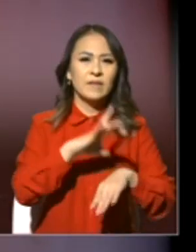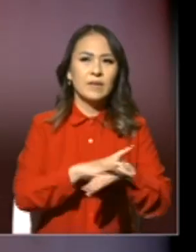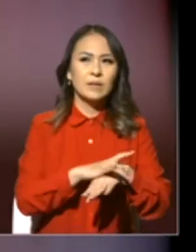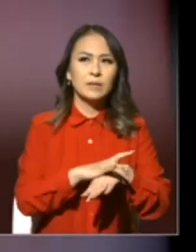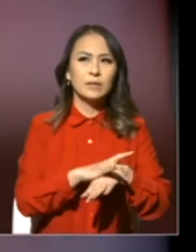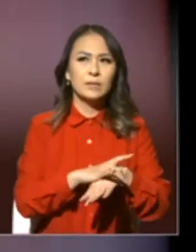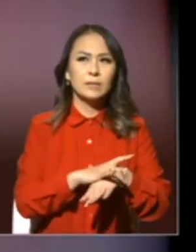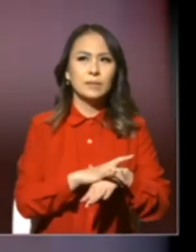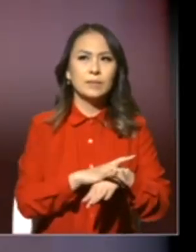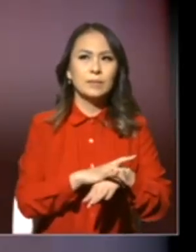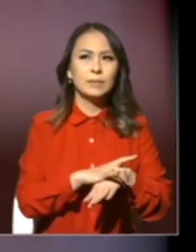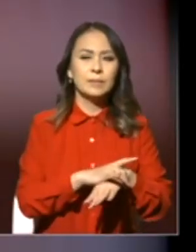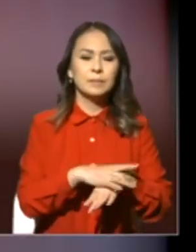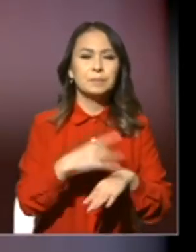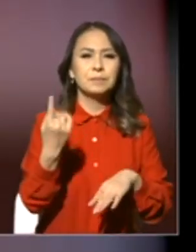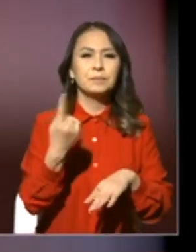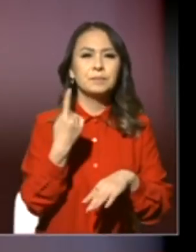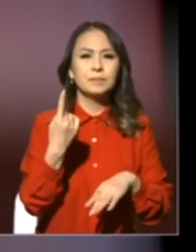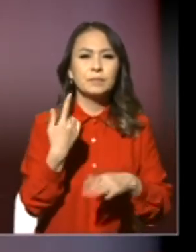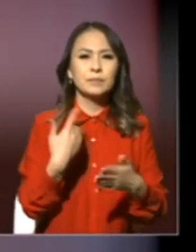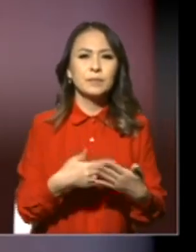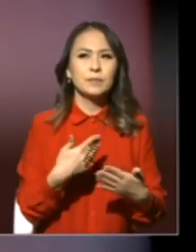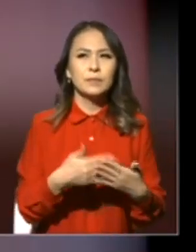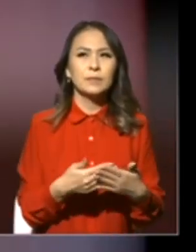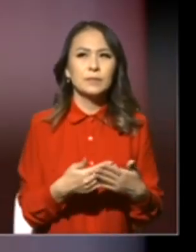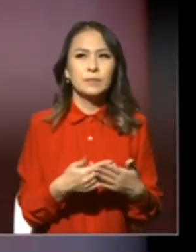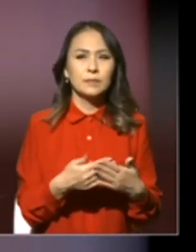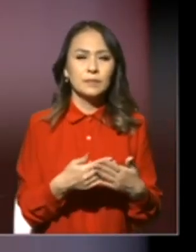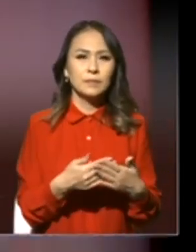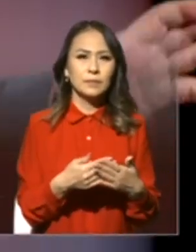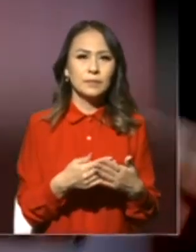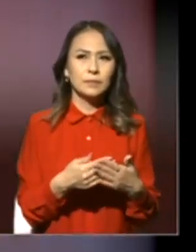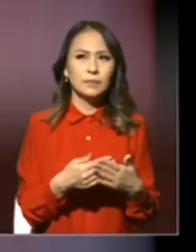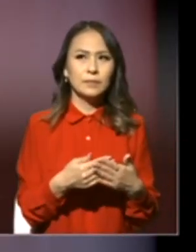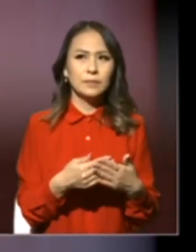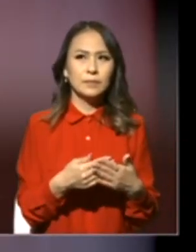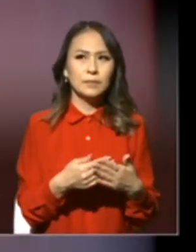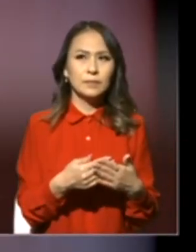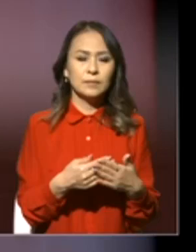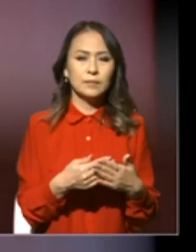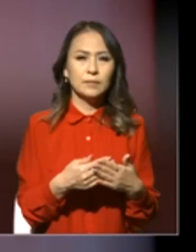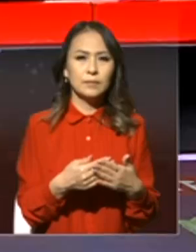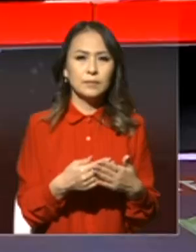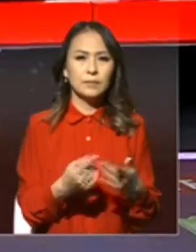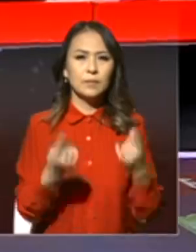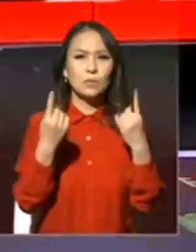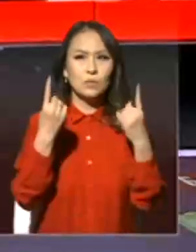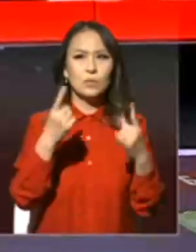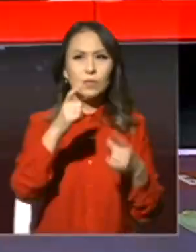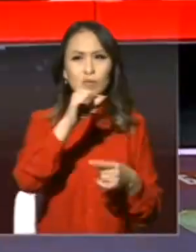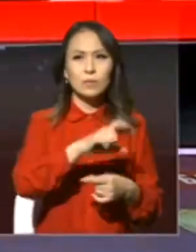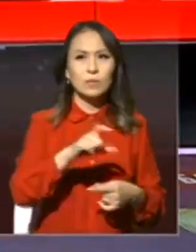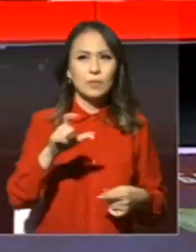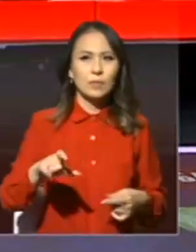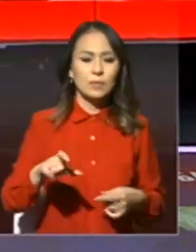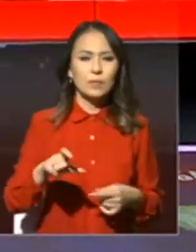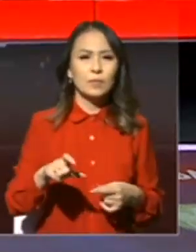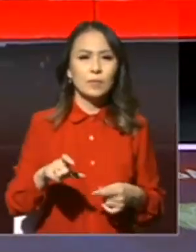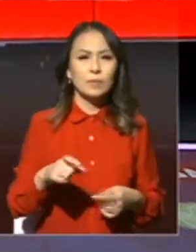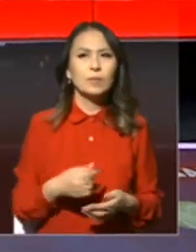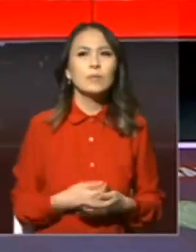мен атасам деп отырмын. Оның бірі мынау біздің жаңағы үлкен жаңағы шенді кісілер жаңағы айтады